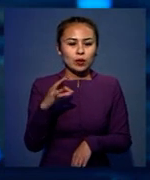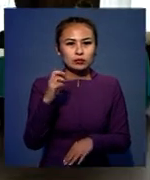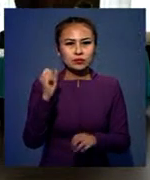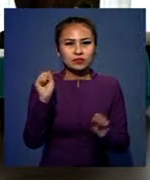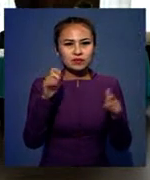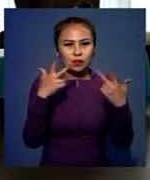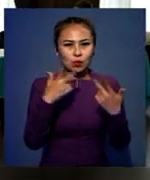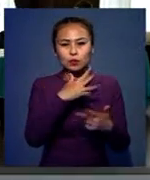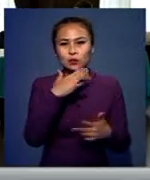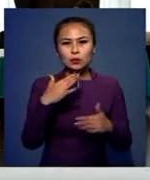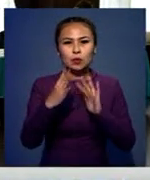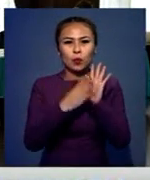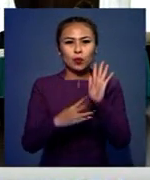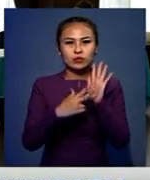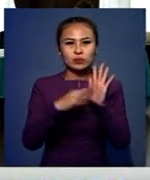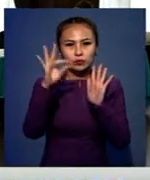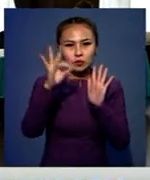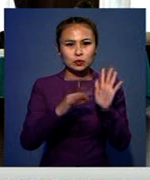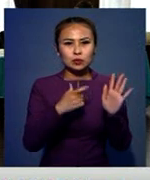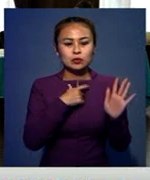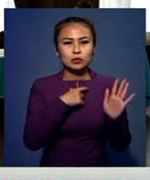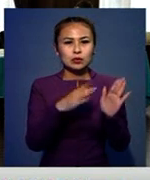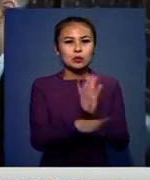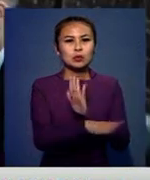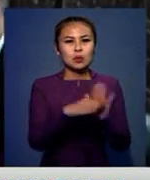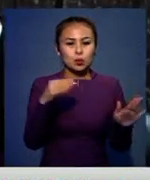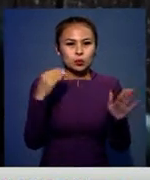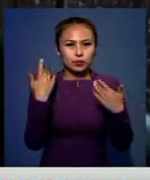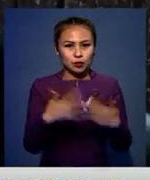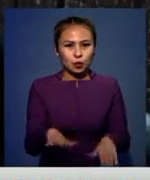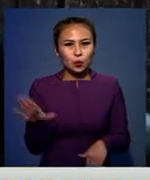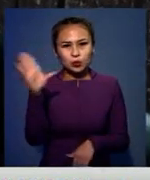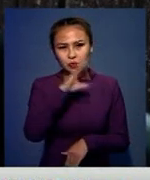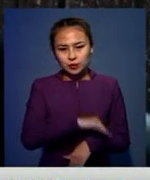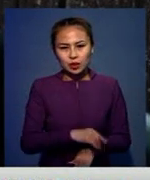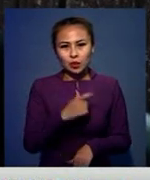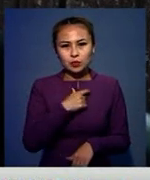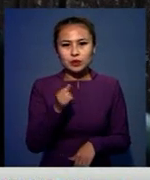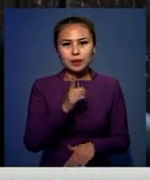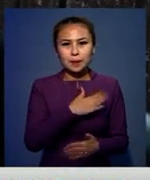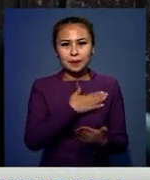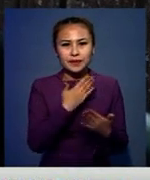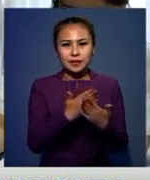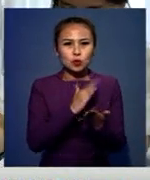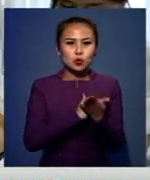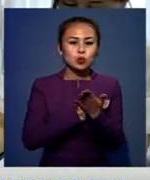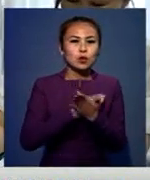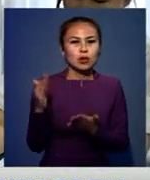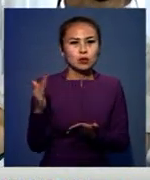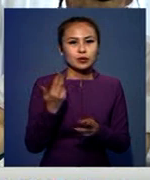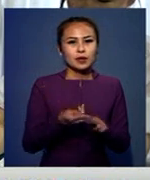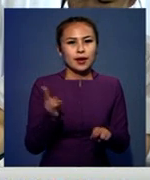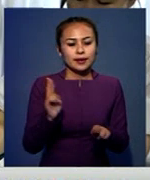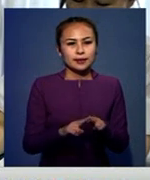ақпаратына сәйкес, ондағы отандастарымыздың 98% өз таңдауын жасап үлгерген. Яғни дауыс берушілердің белсенділігі